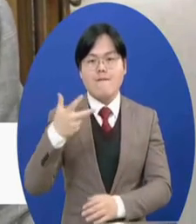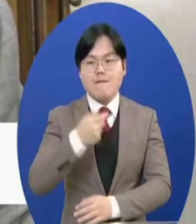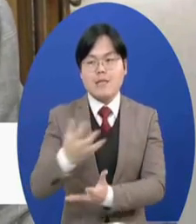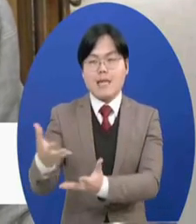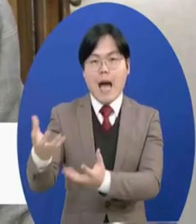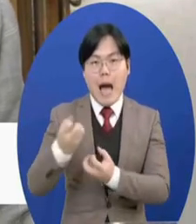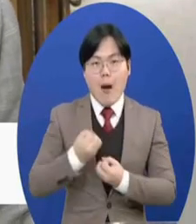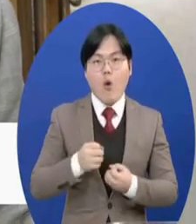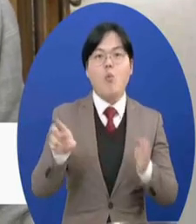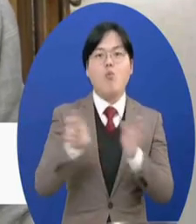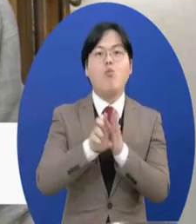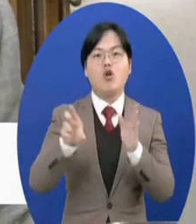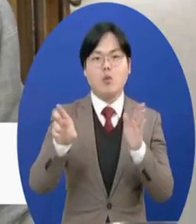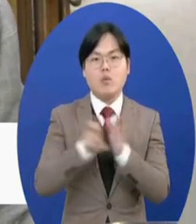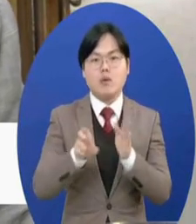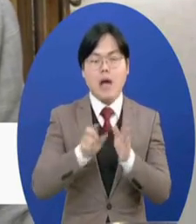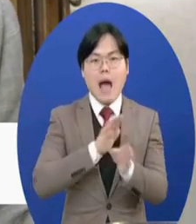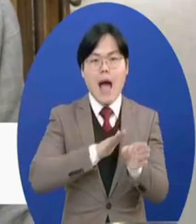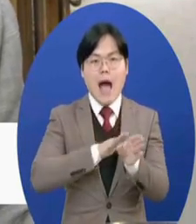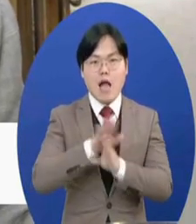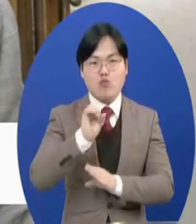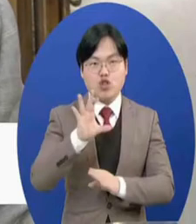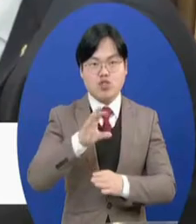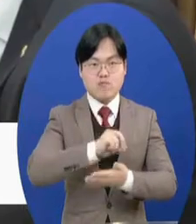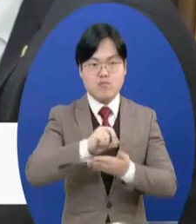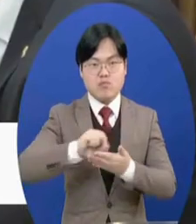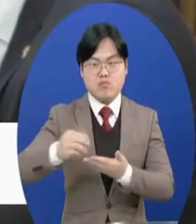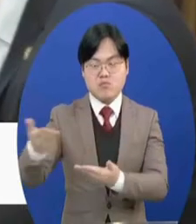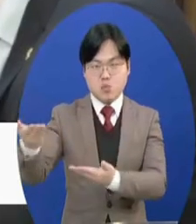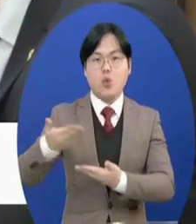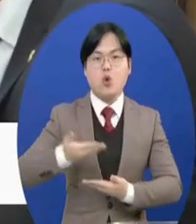авах боломжтой гэсэн албан цагаа ирсэн байгаа.